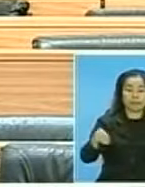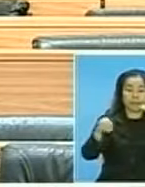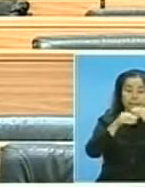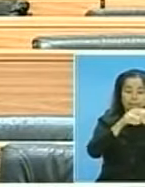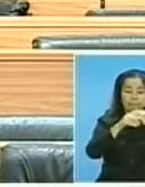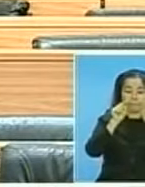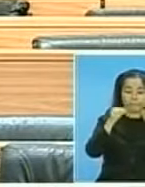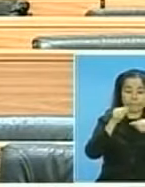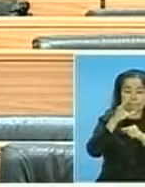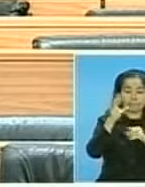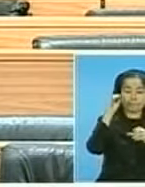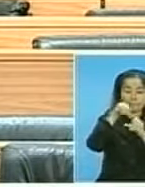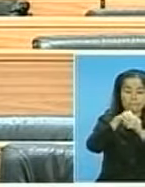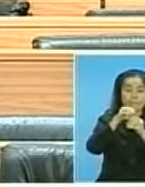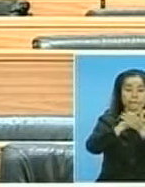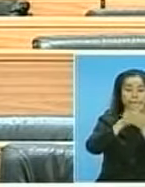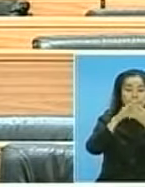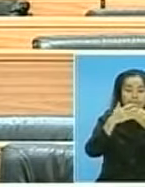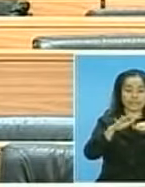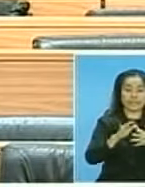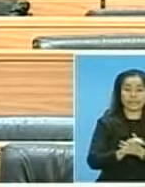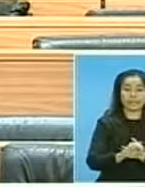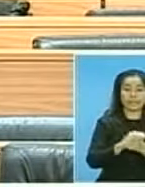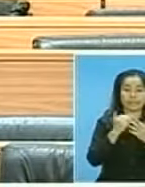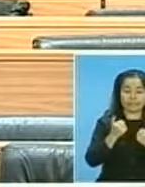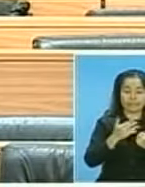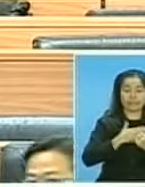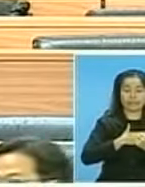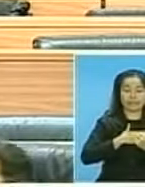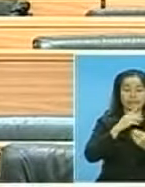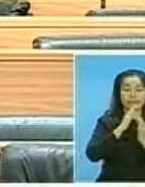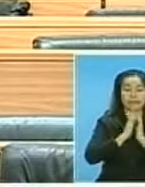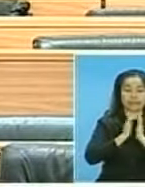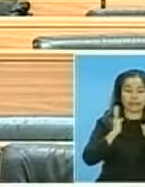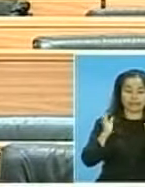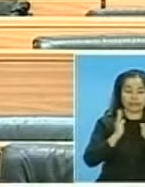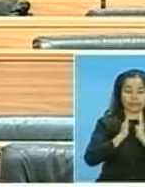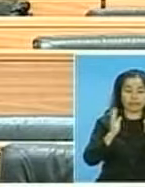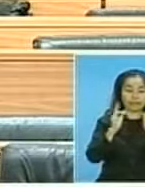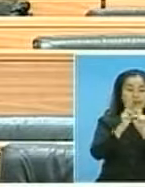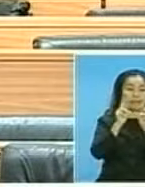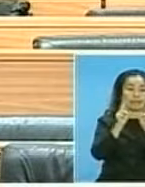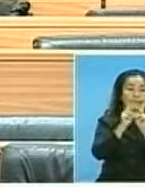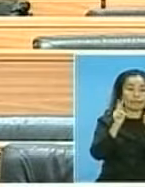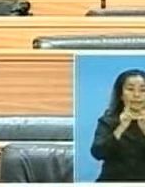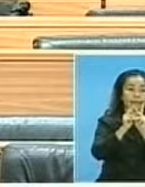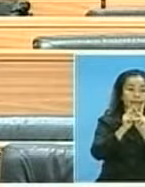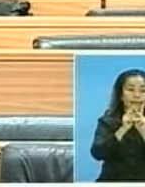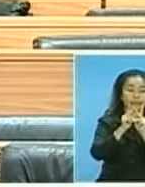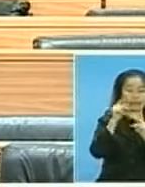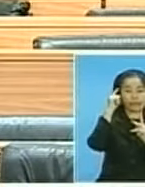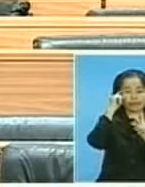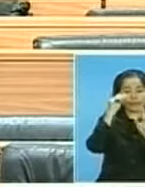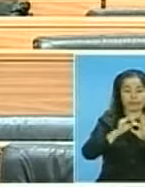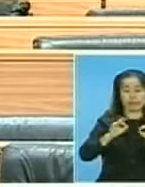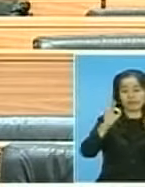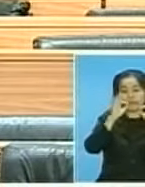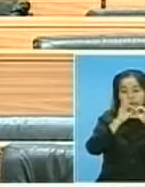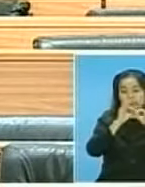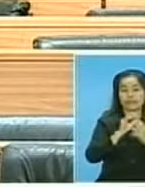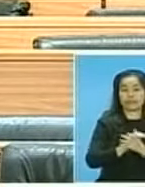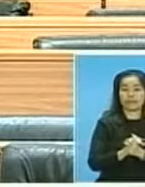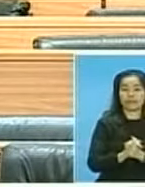ใส่วงเล็บ5เข้ามาแล้วซึ่งกระผมต้องขอขอบคุณท่านคณะกรรมการที่เห็นความสำคัญในประเด็